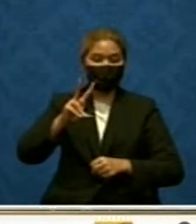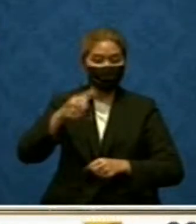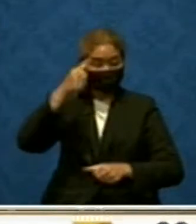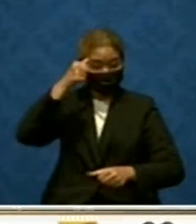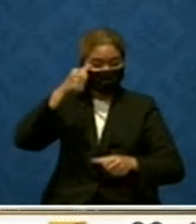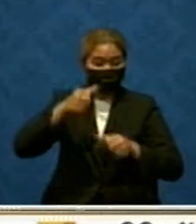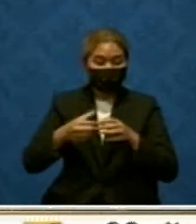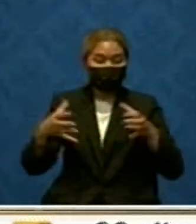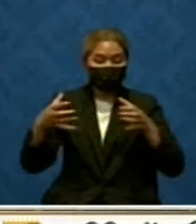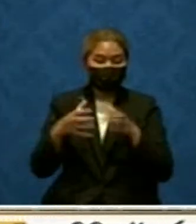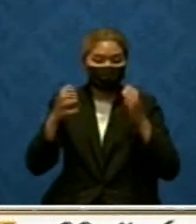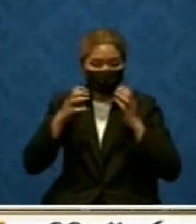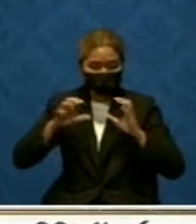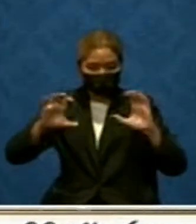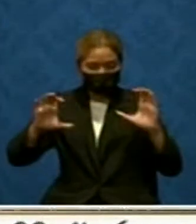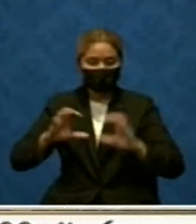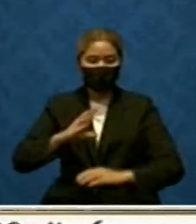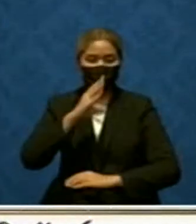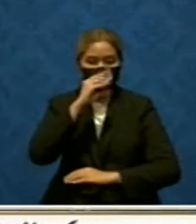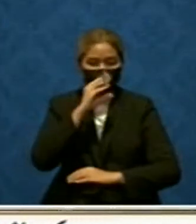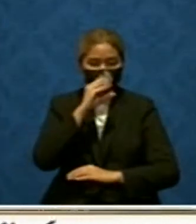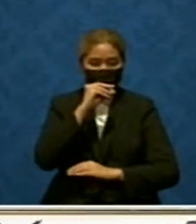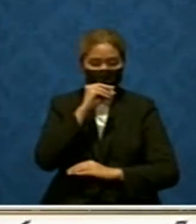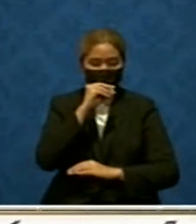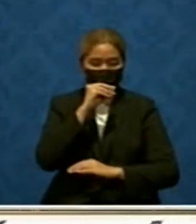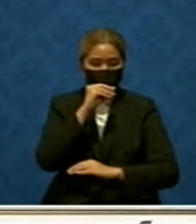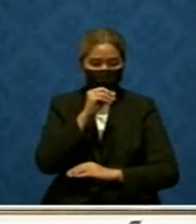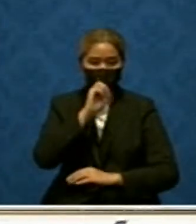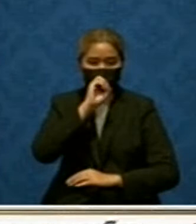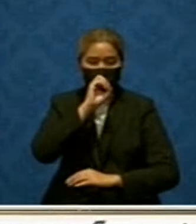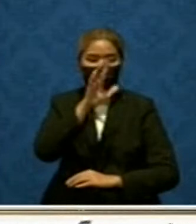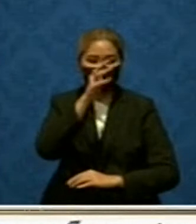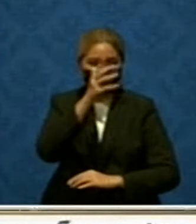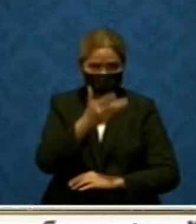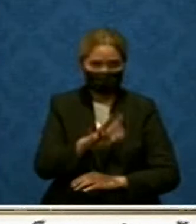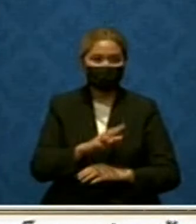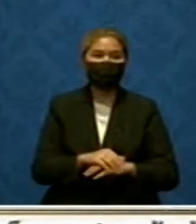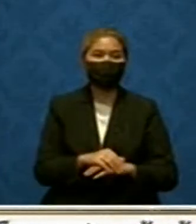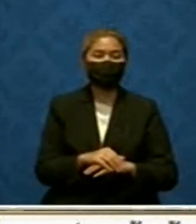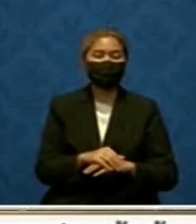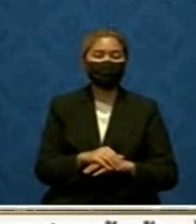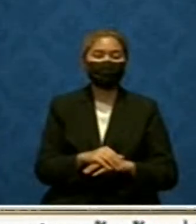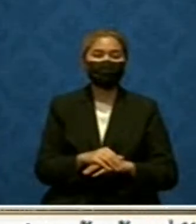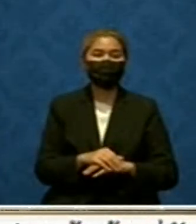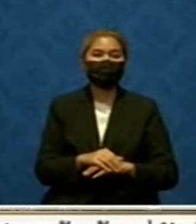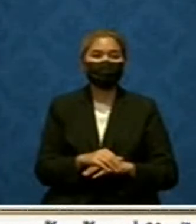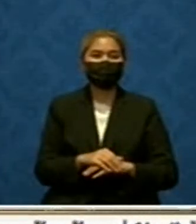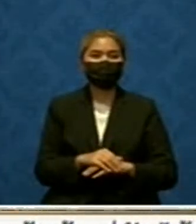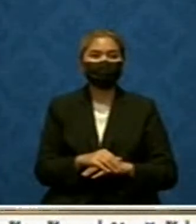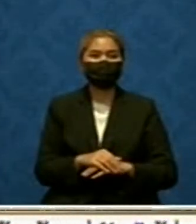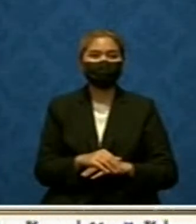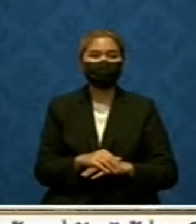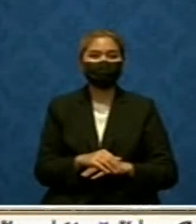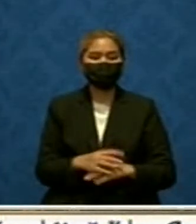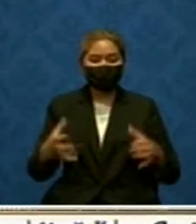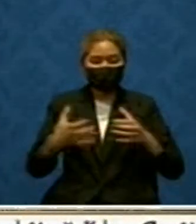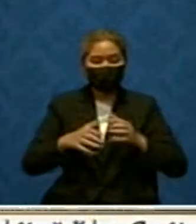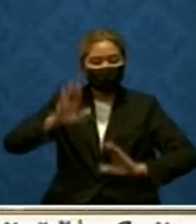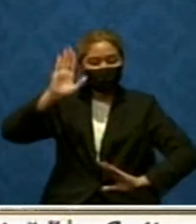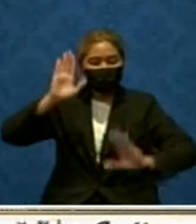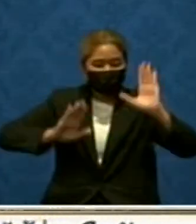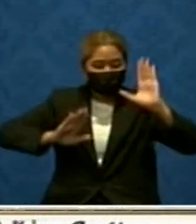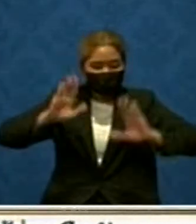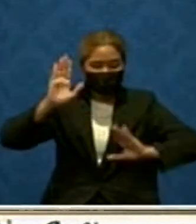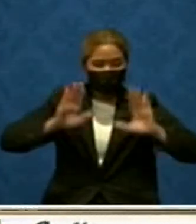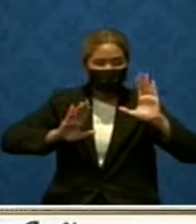แล้วท่านกได้เข้ามาเพามีสมาชิกวทธภาช่วยวดท่านจนการเมองไยมันวุ่นวายขายประช่อนกั